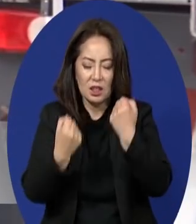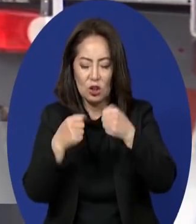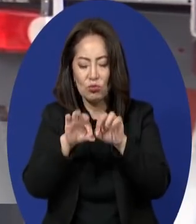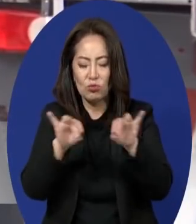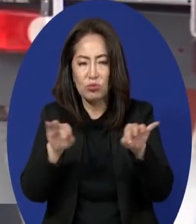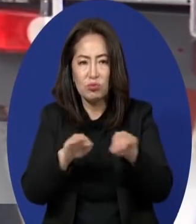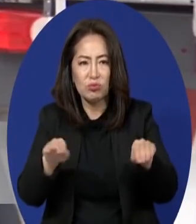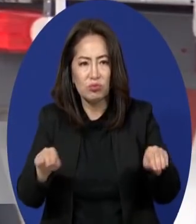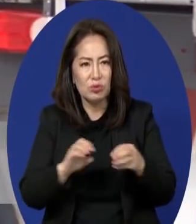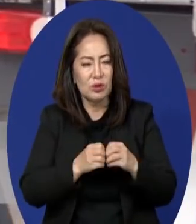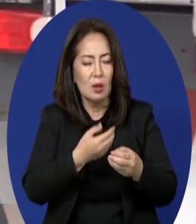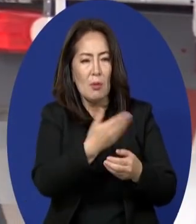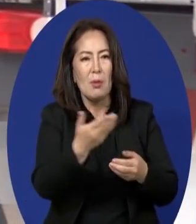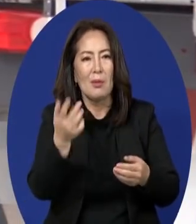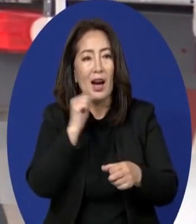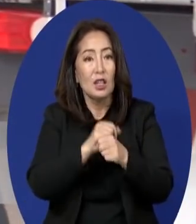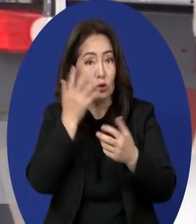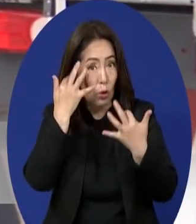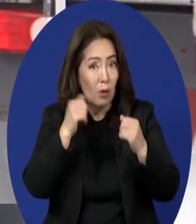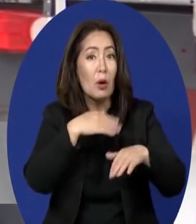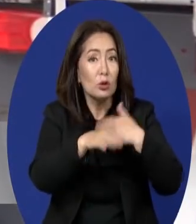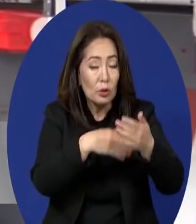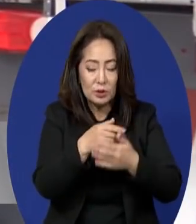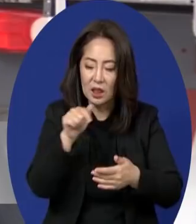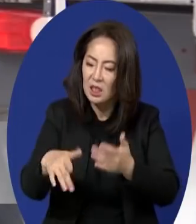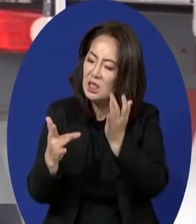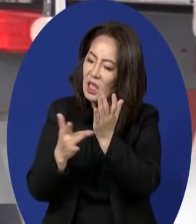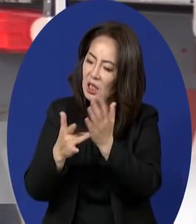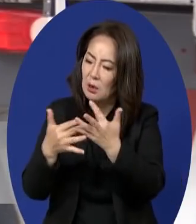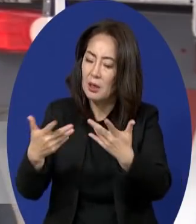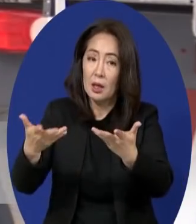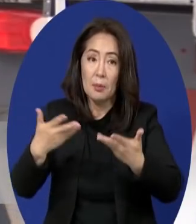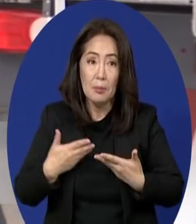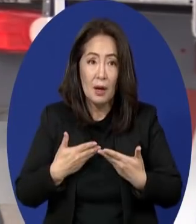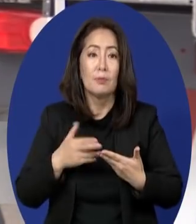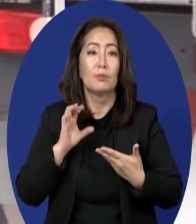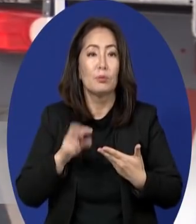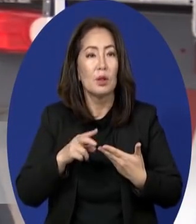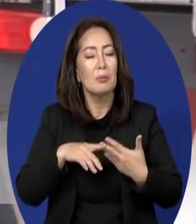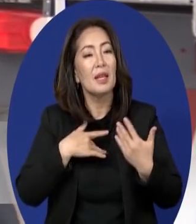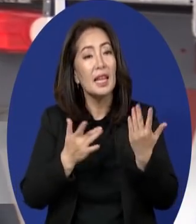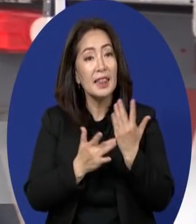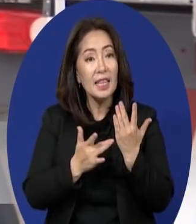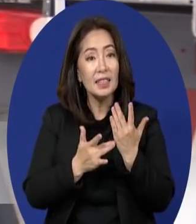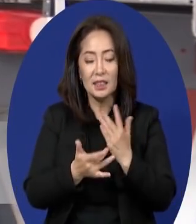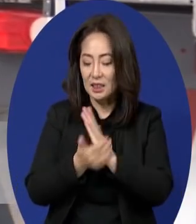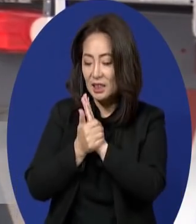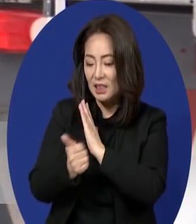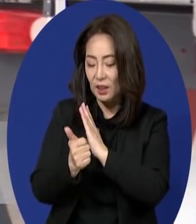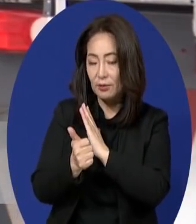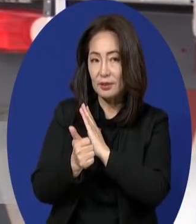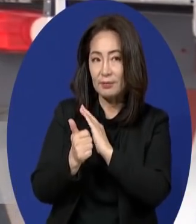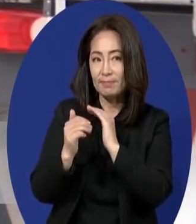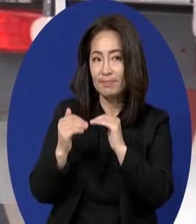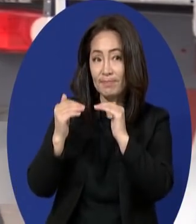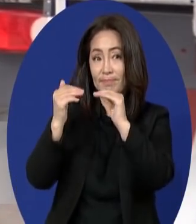одоо хэрэгжүүлж байна. Энэ бол одоо эдгээр техник хэрэглэгчдэр манад одоо нийлүүлэгчдэр манай одоо техник тоног төхөөрөмжийн чадвах 55-аас